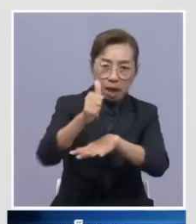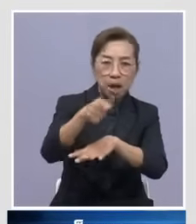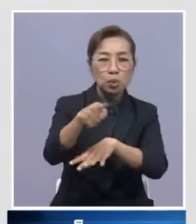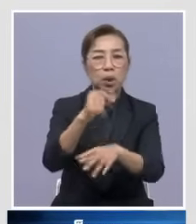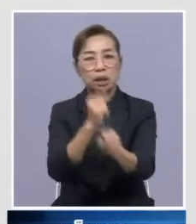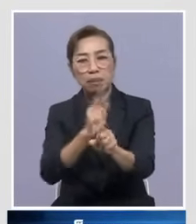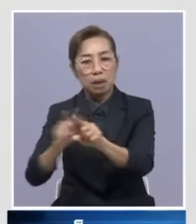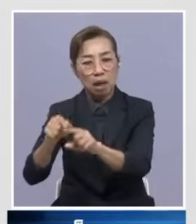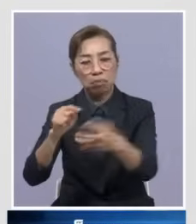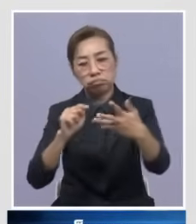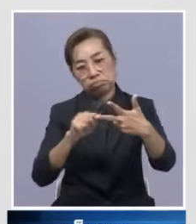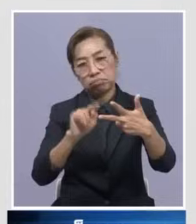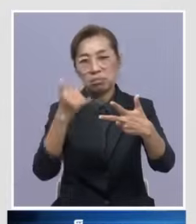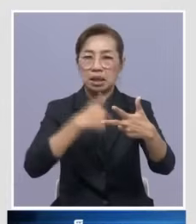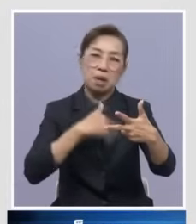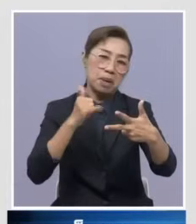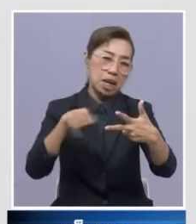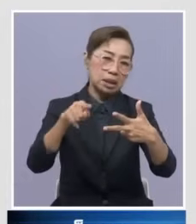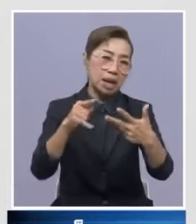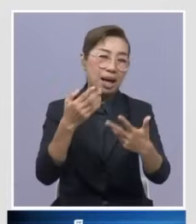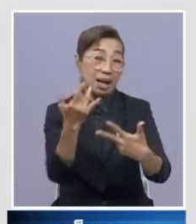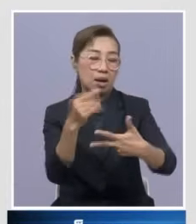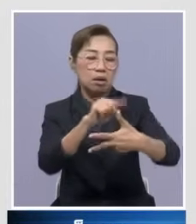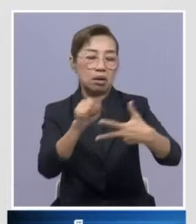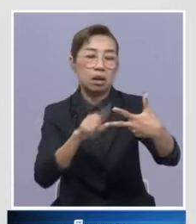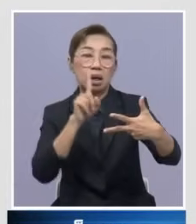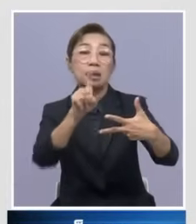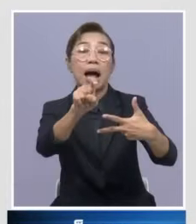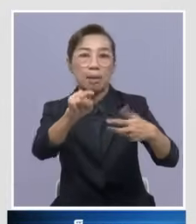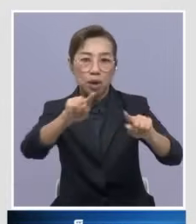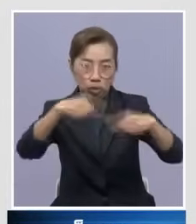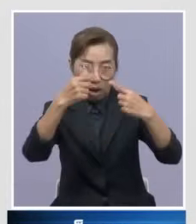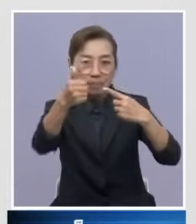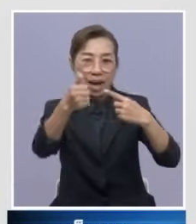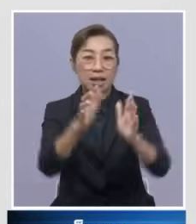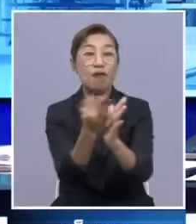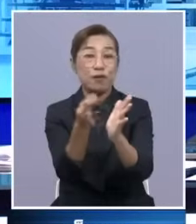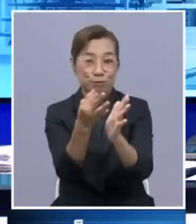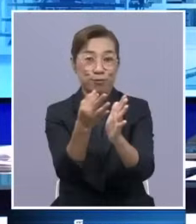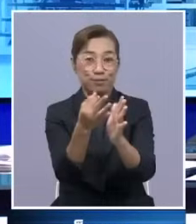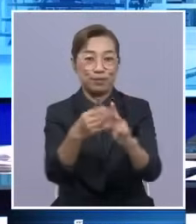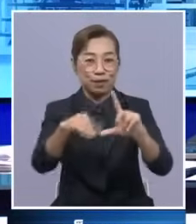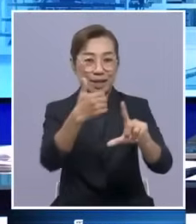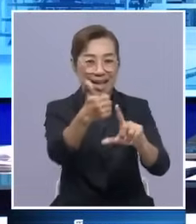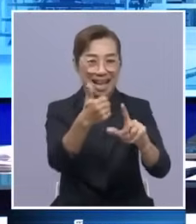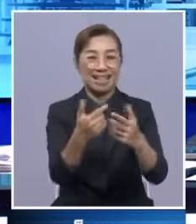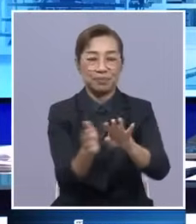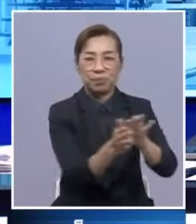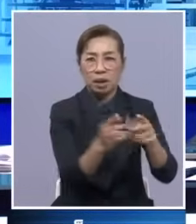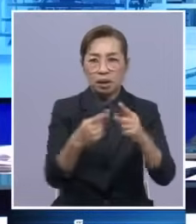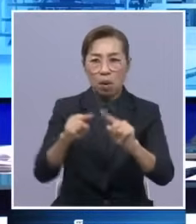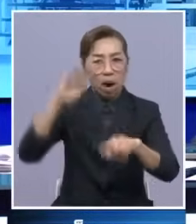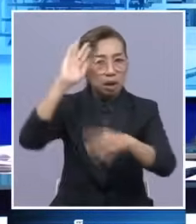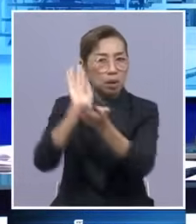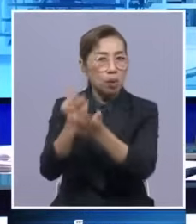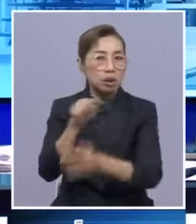งานด้วยไหมอ่ะอันนี้ก็เป็นคำถามที่ถามนายเก็บตกหลังใหม ่ใช่ค่ะ สามารถร่วมสนุกทาง Facebook แต่ในส่วนของตำรวจดูเหมือนคนที่มาดูแลเรื่องนี้ก็